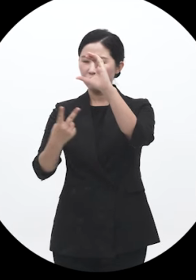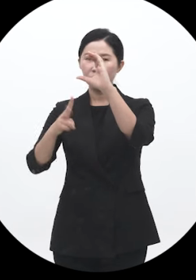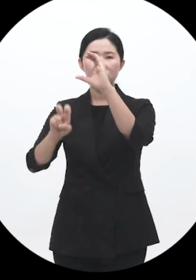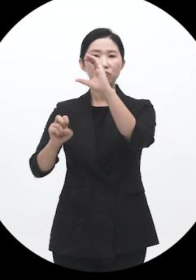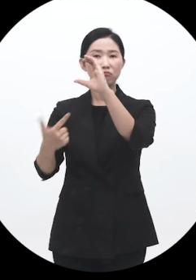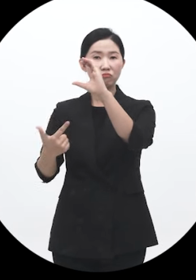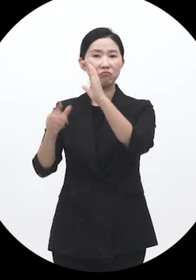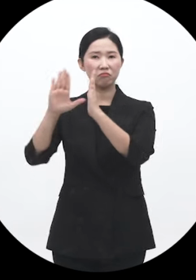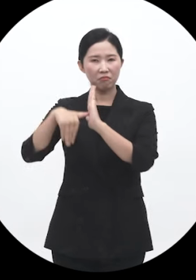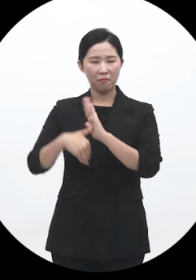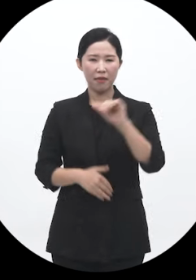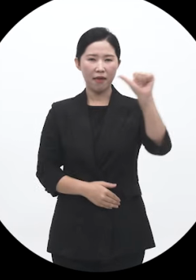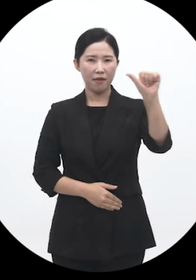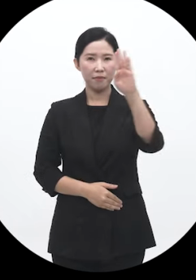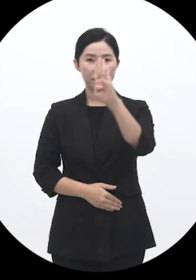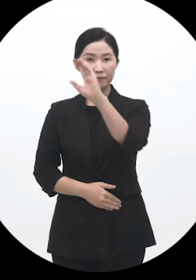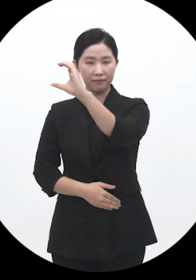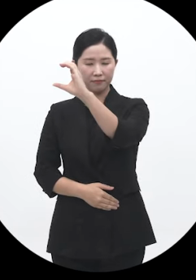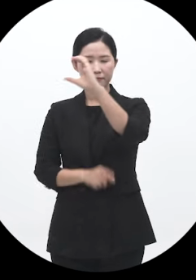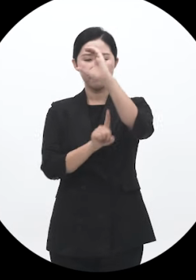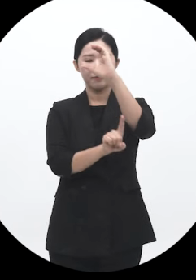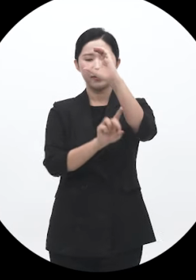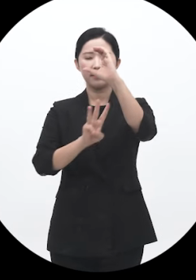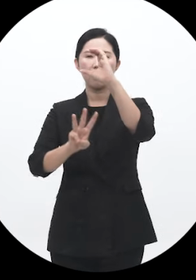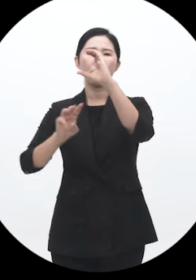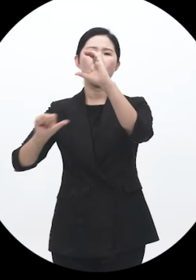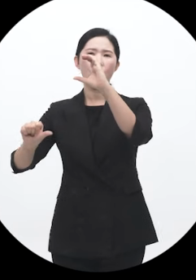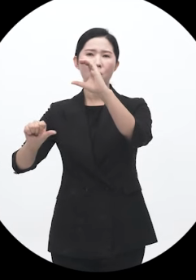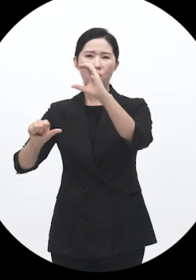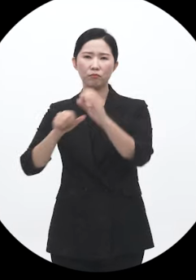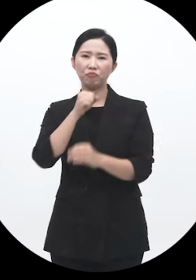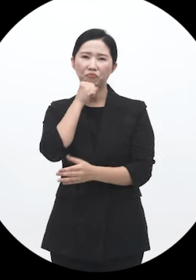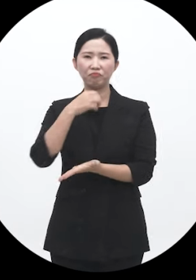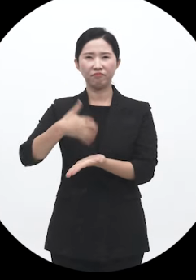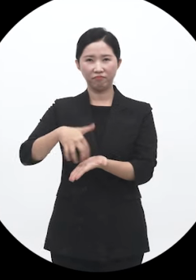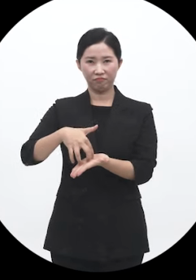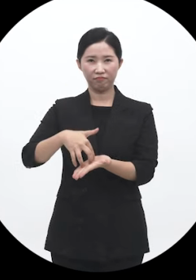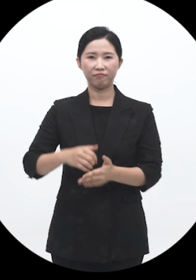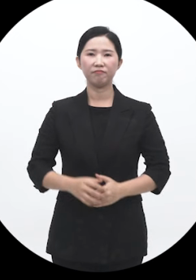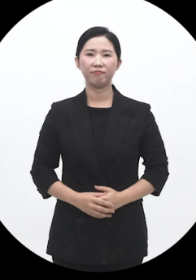2026학년도에는 각각 1, 3, 5등급으로 환산합니다.